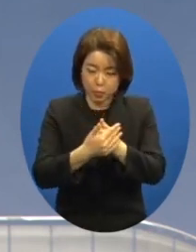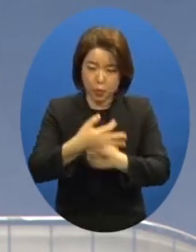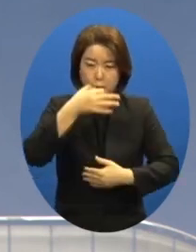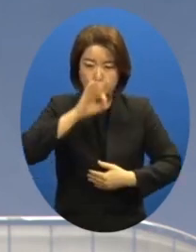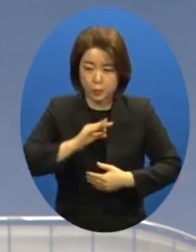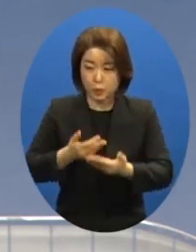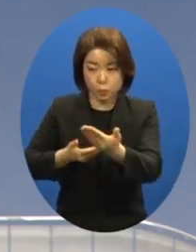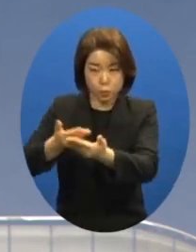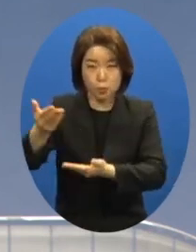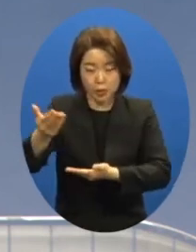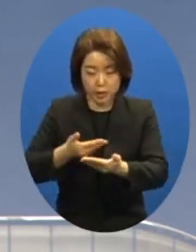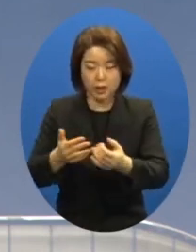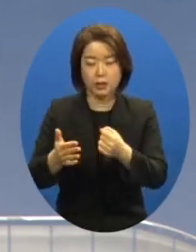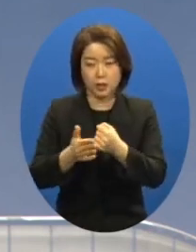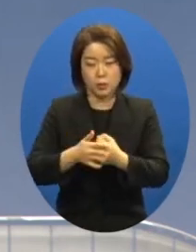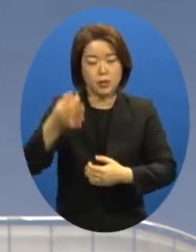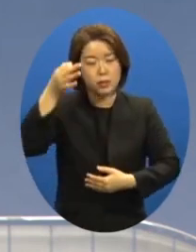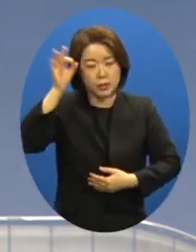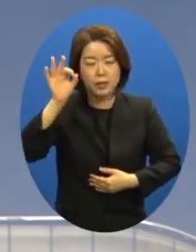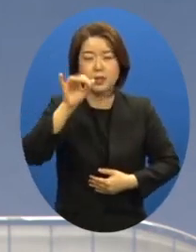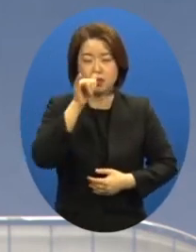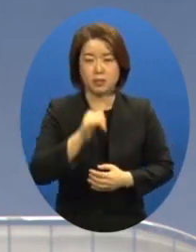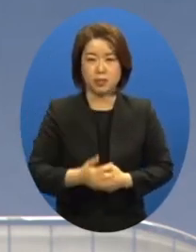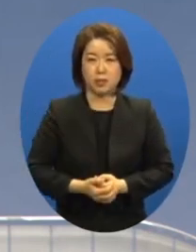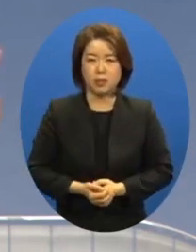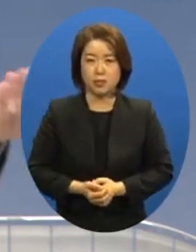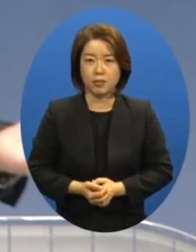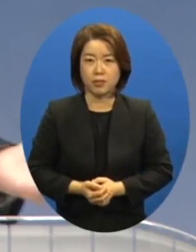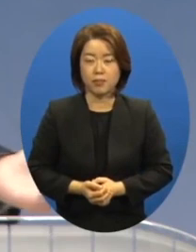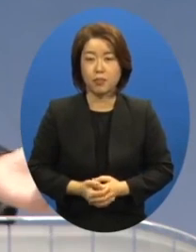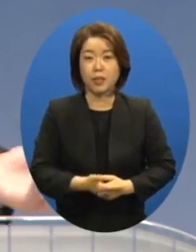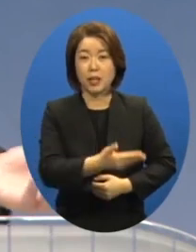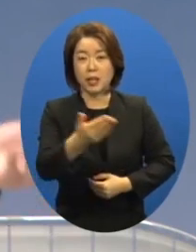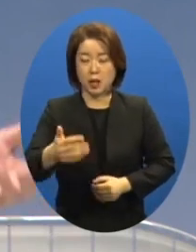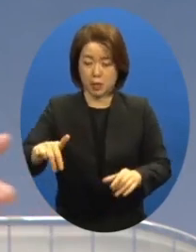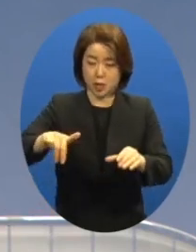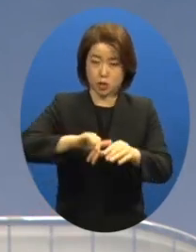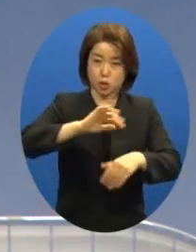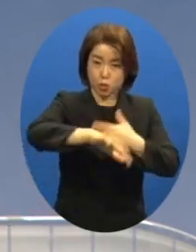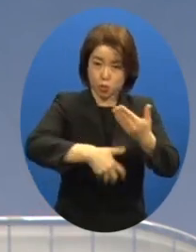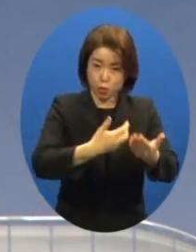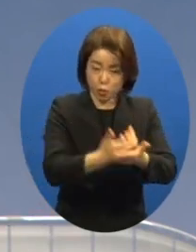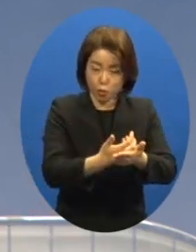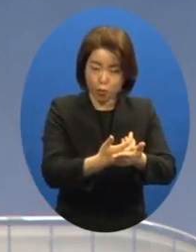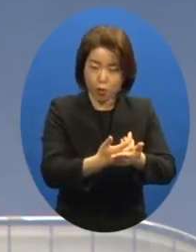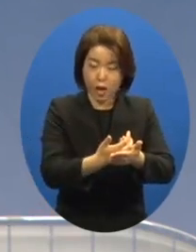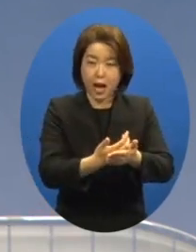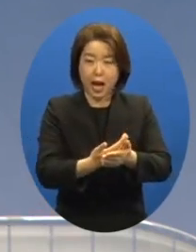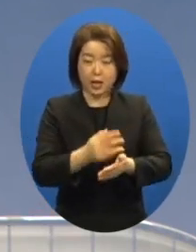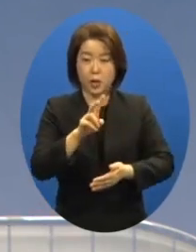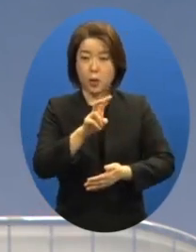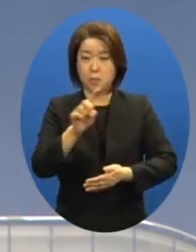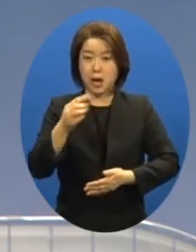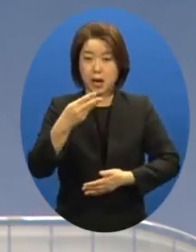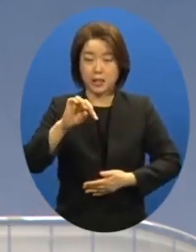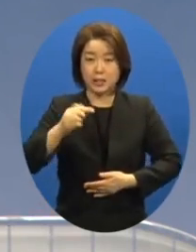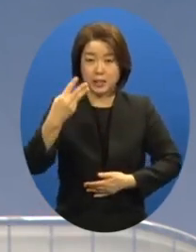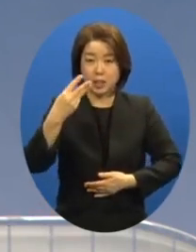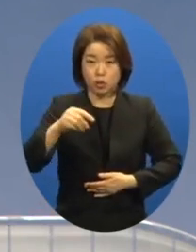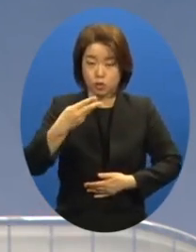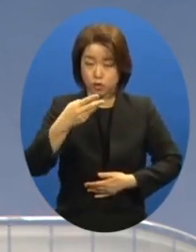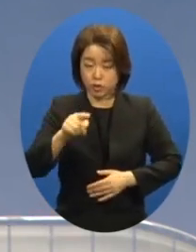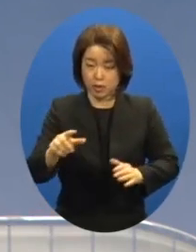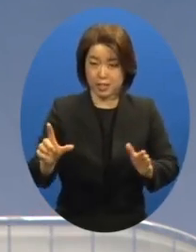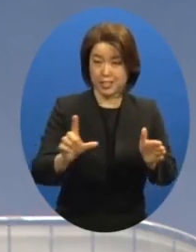주었기 때문이라고 저는 깨달았습니다 여러분 종교개혁을 했던 마틴 루터는 독신이 어떤 캐톨릭